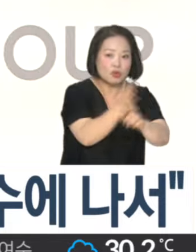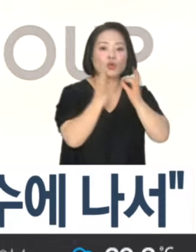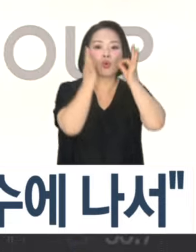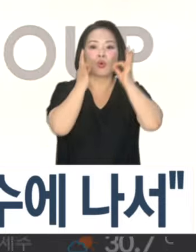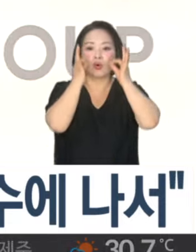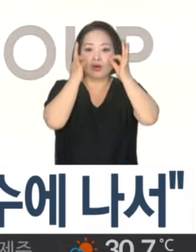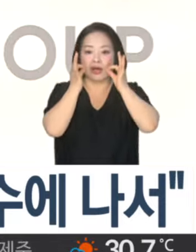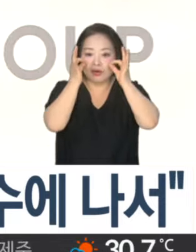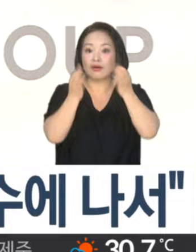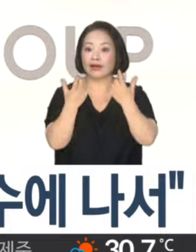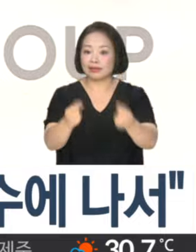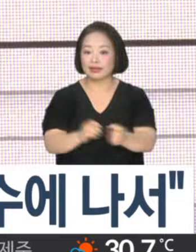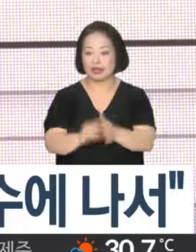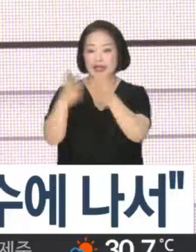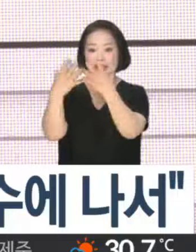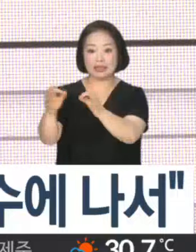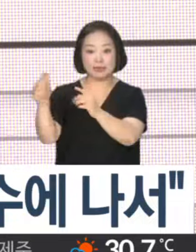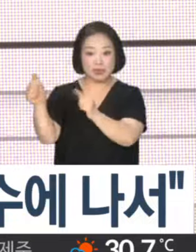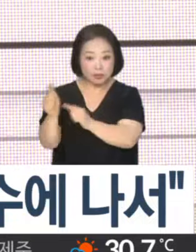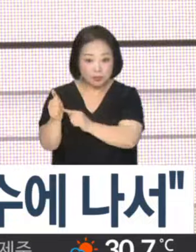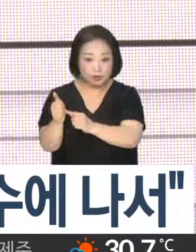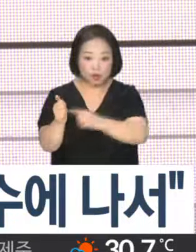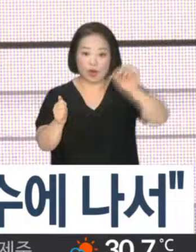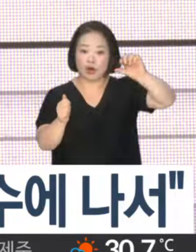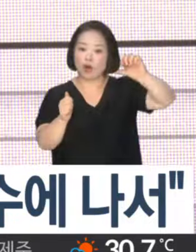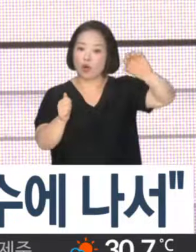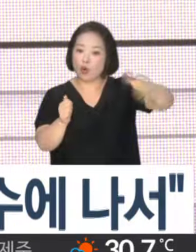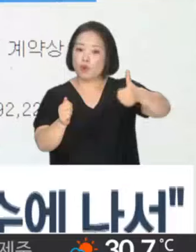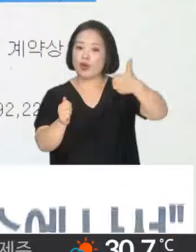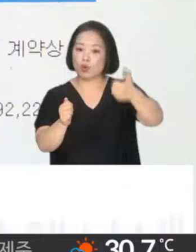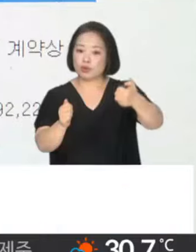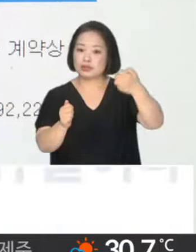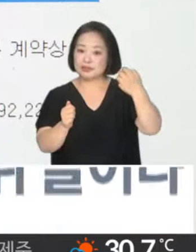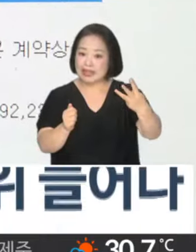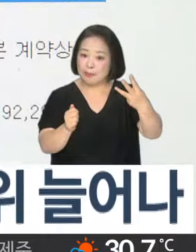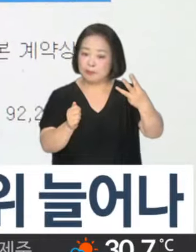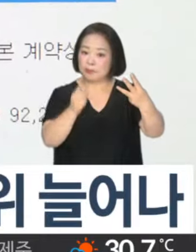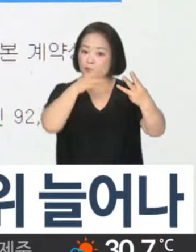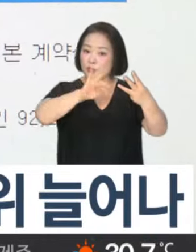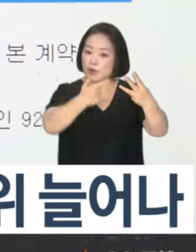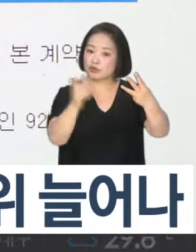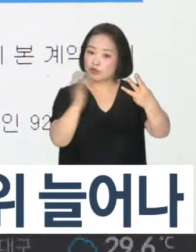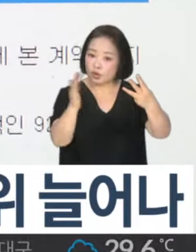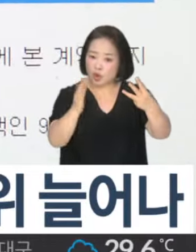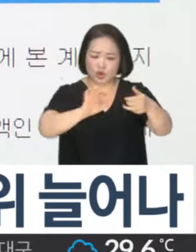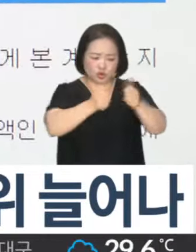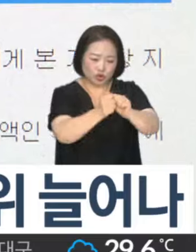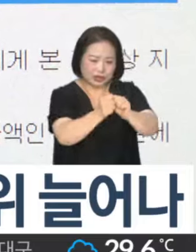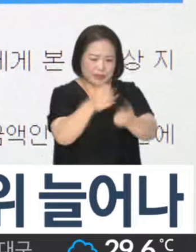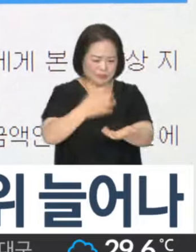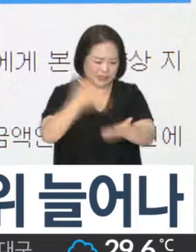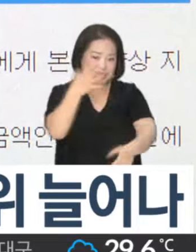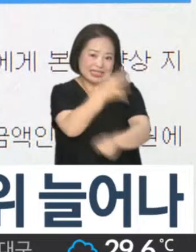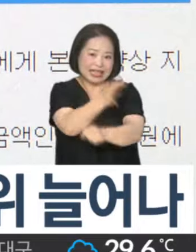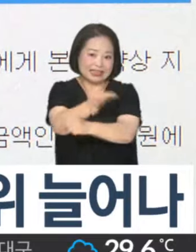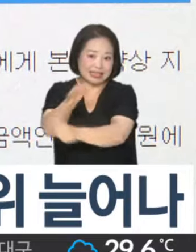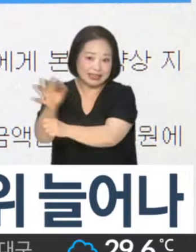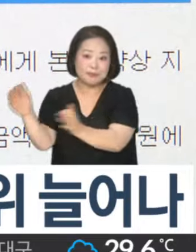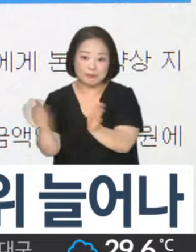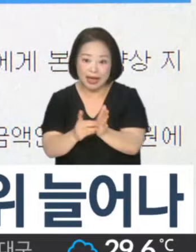있습니다. 김 위원장이 553차례에 걸쳐 2,400억 원 규모의 SM엔터 주식을 비싸게 사들였다고